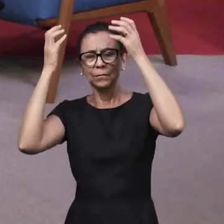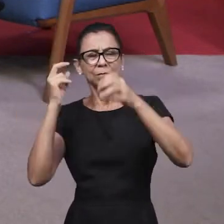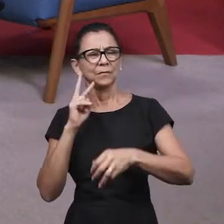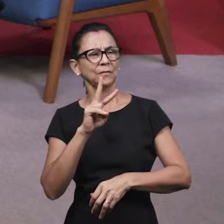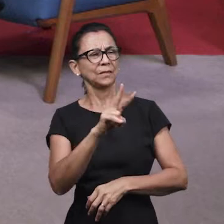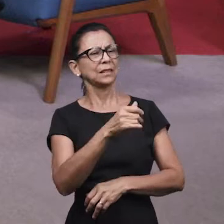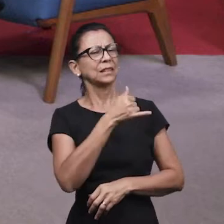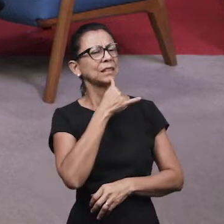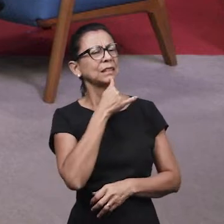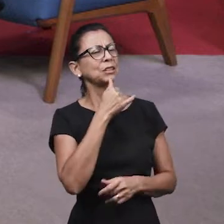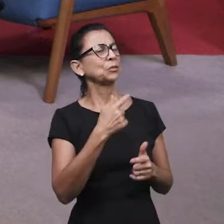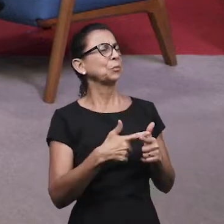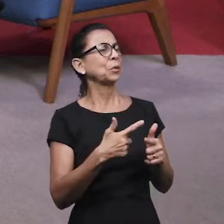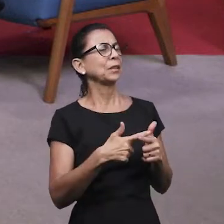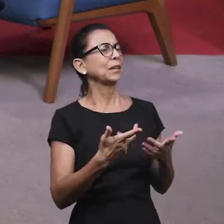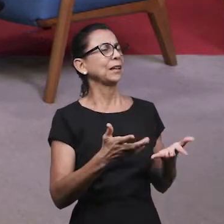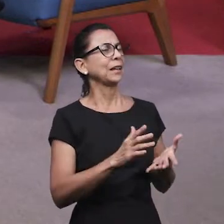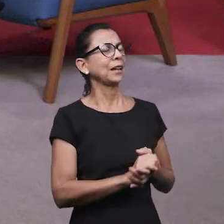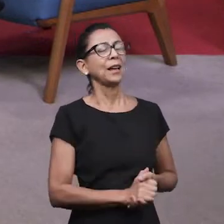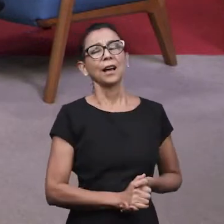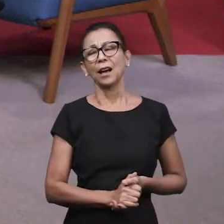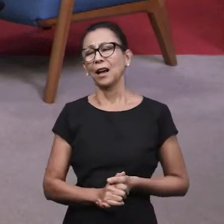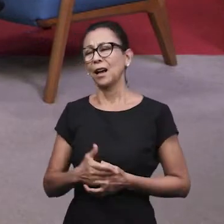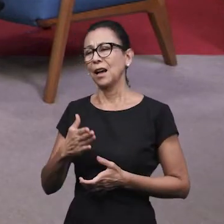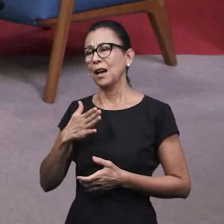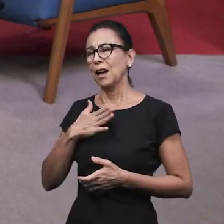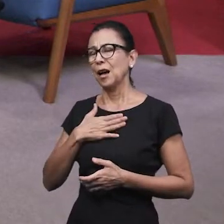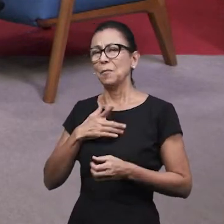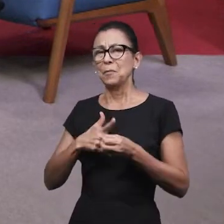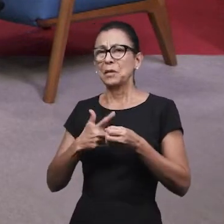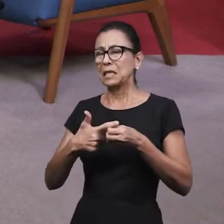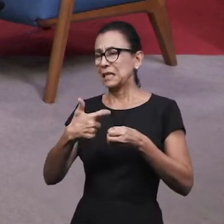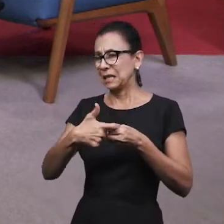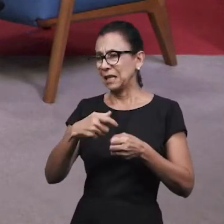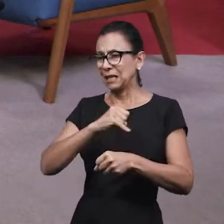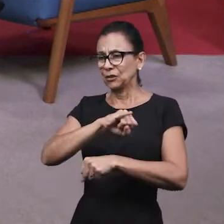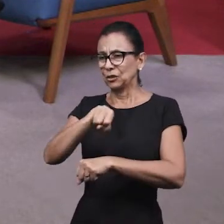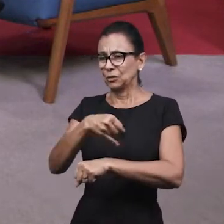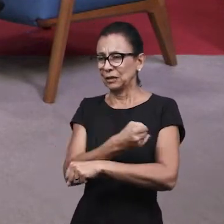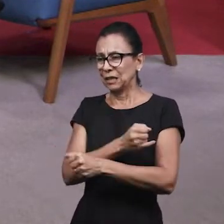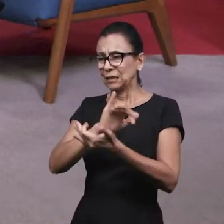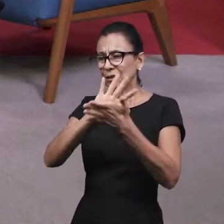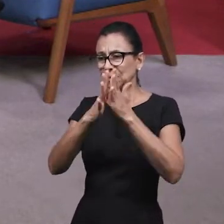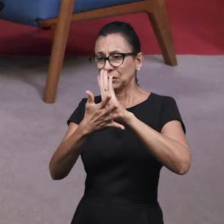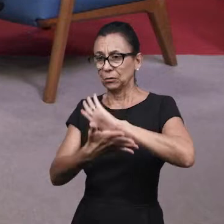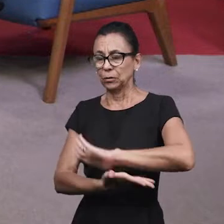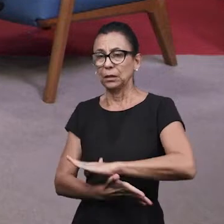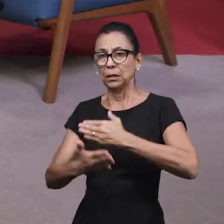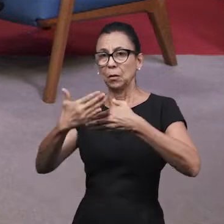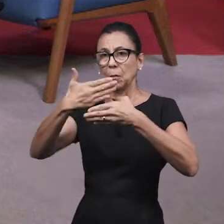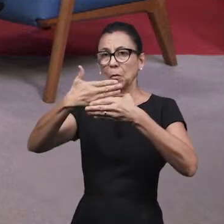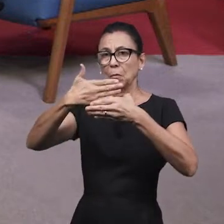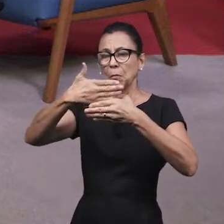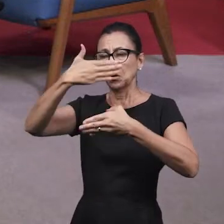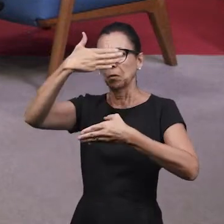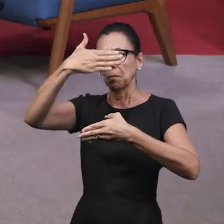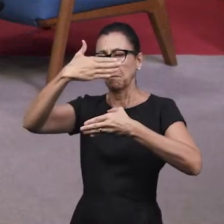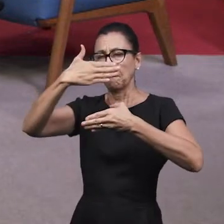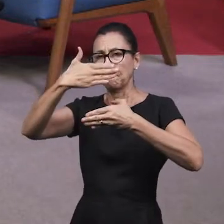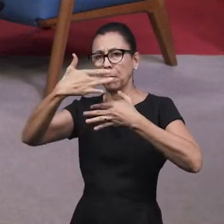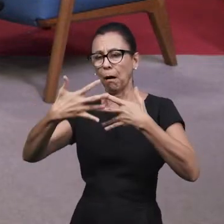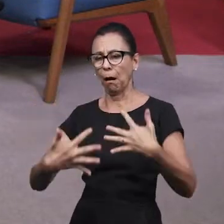Euh, il a raconté, mon peuple et la ville de Jérusalem est détruite, les murailles sont renversées. Il a dit, non, tu peux aller